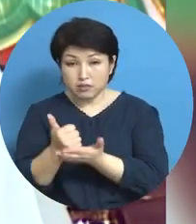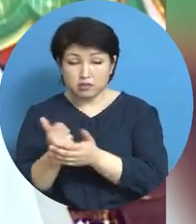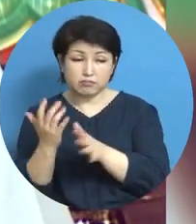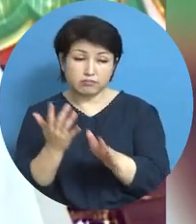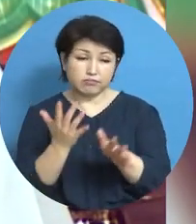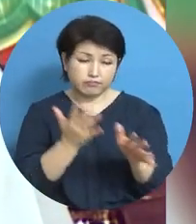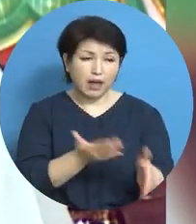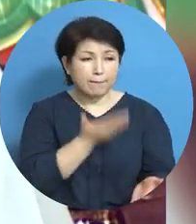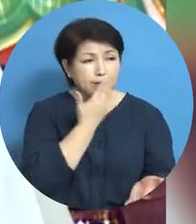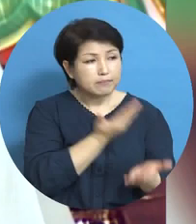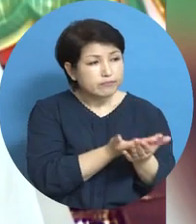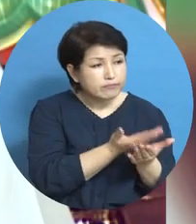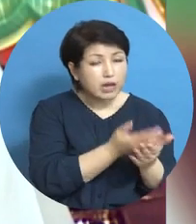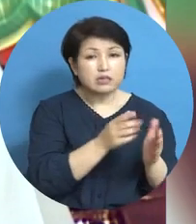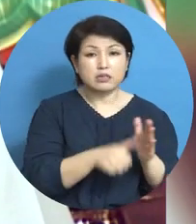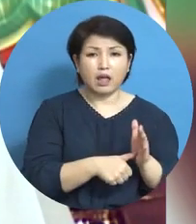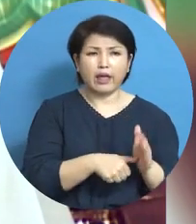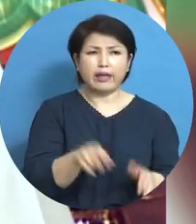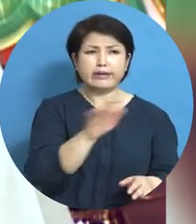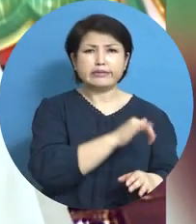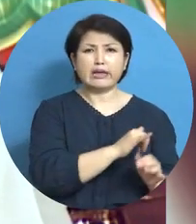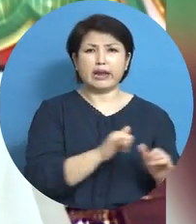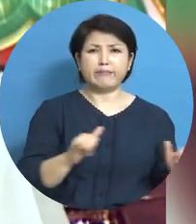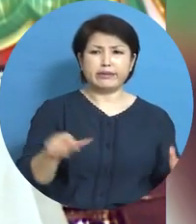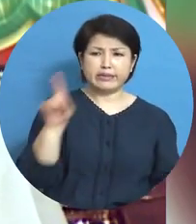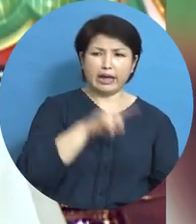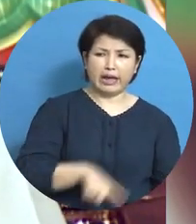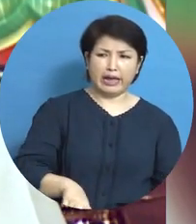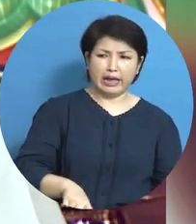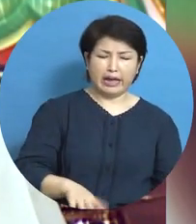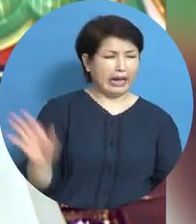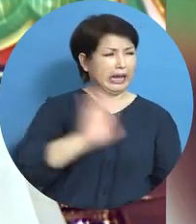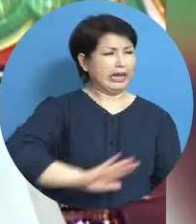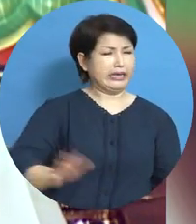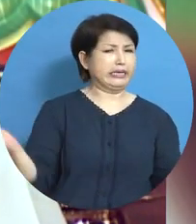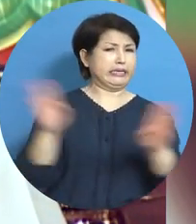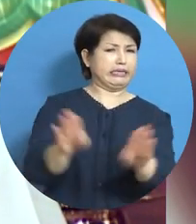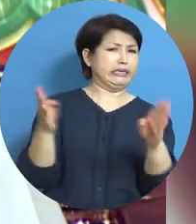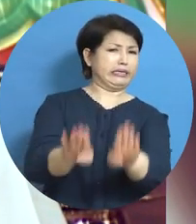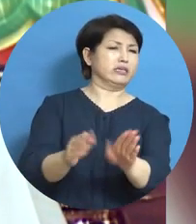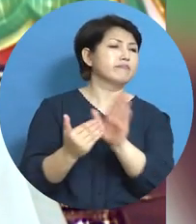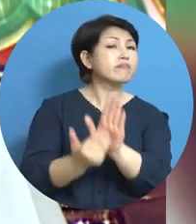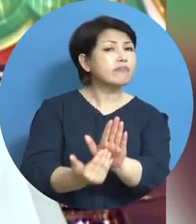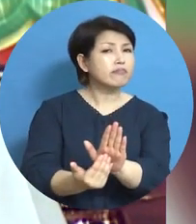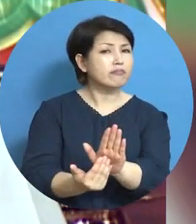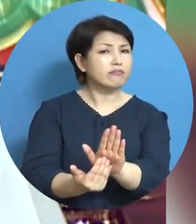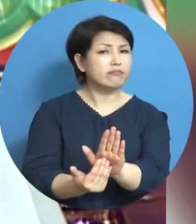하고 다이밥 주기를 거절을 했어.